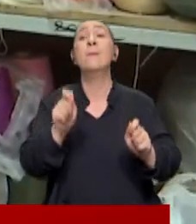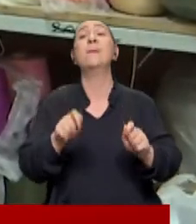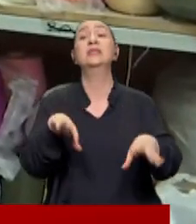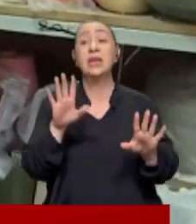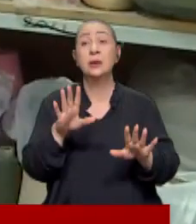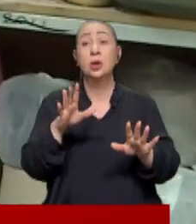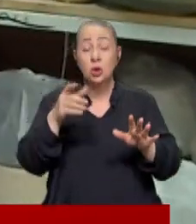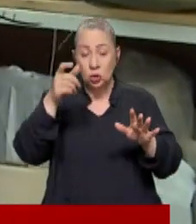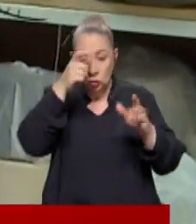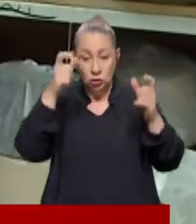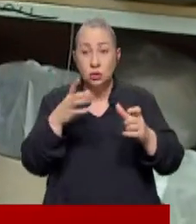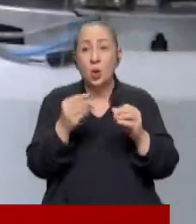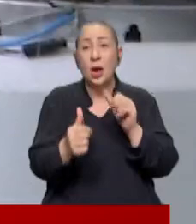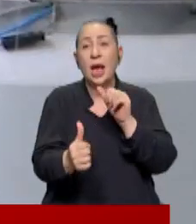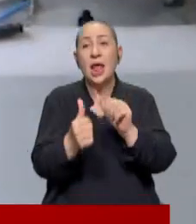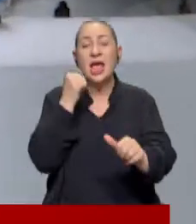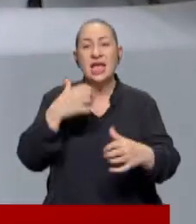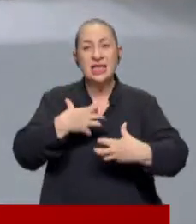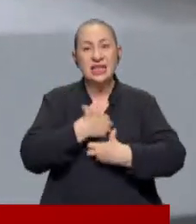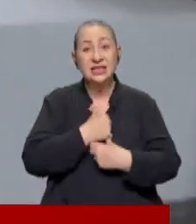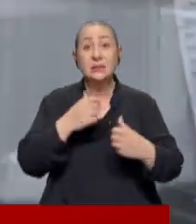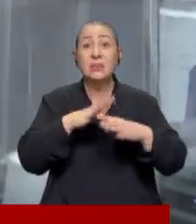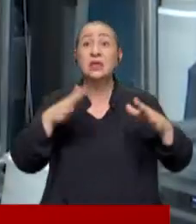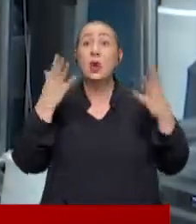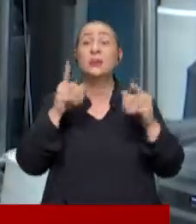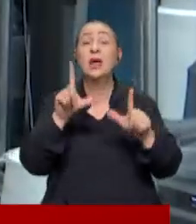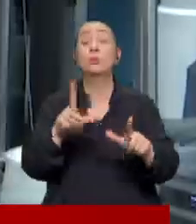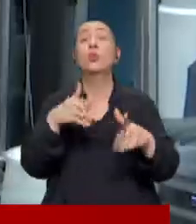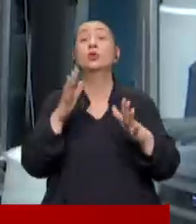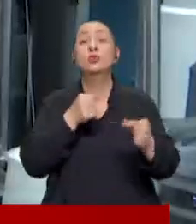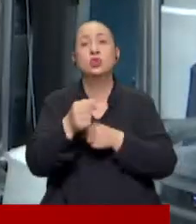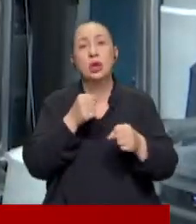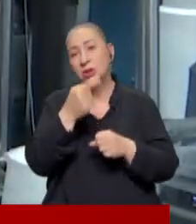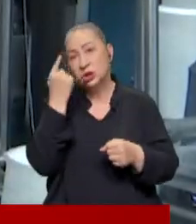yapamazsak ülke anlamında çok geriye gideceğiz. Kriz masası oluşturmamız gerekiyor. Yoksa öbür türlü mücadele etme şansımız yok.